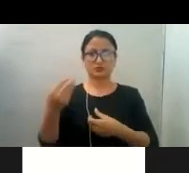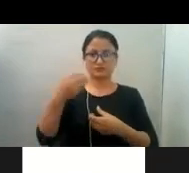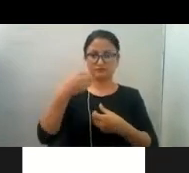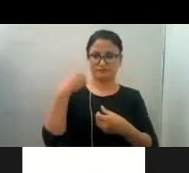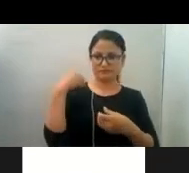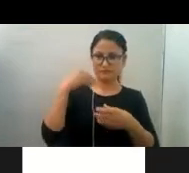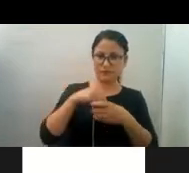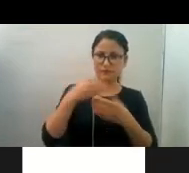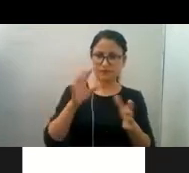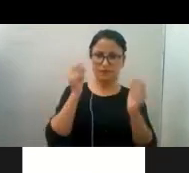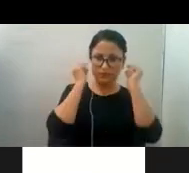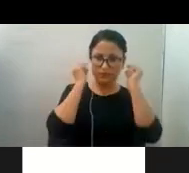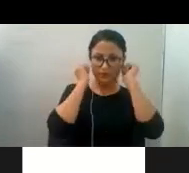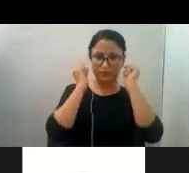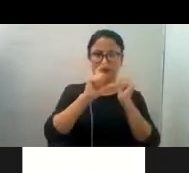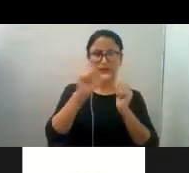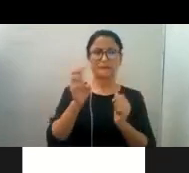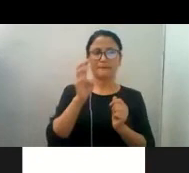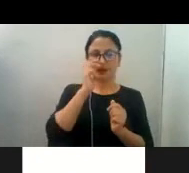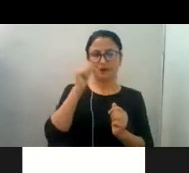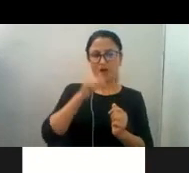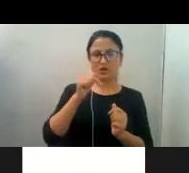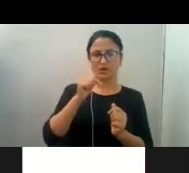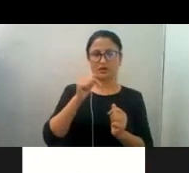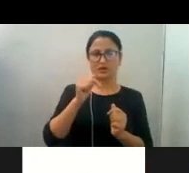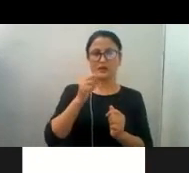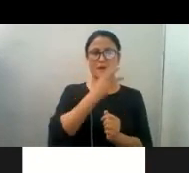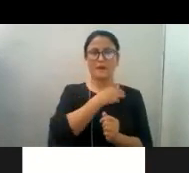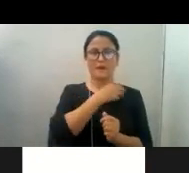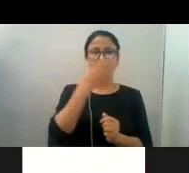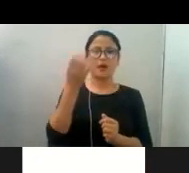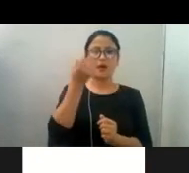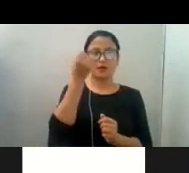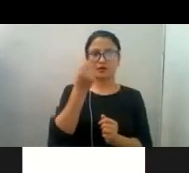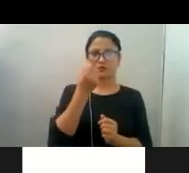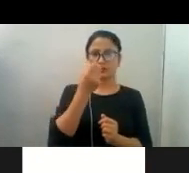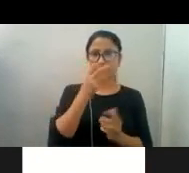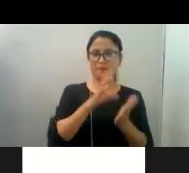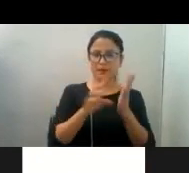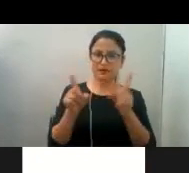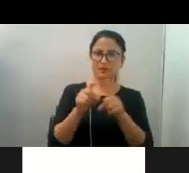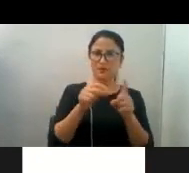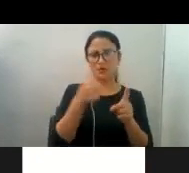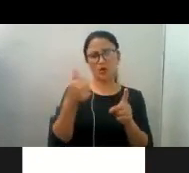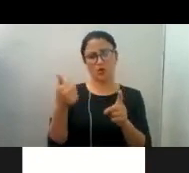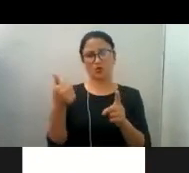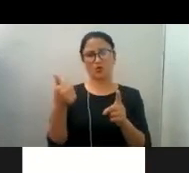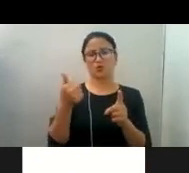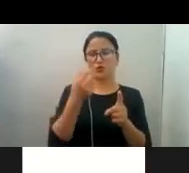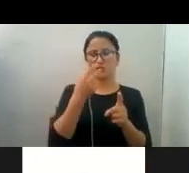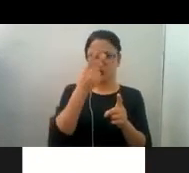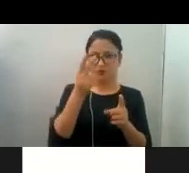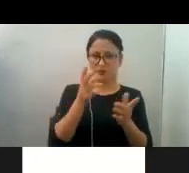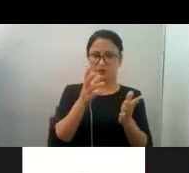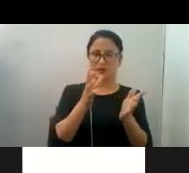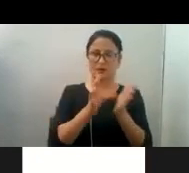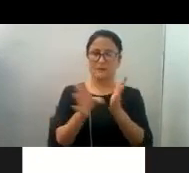छु। खास गरेर नेपालमा अहिले यो मानवाधिकारको दृष्टिकोणबाट पनि अन्य दृष्टिकोणबाट पनि